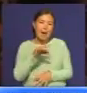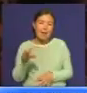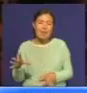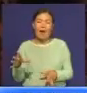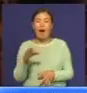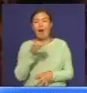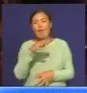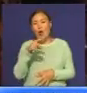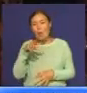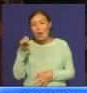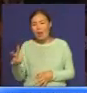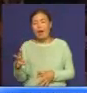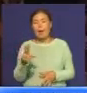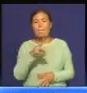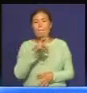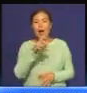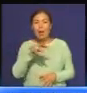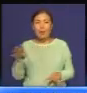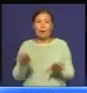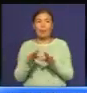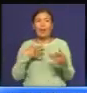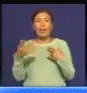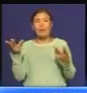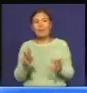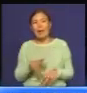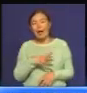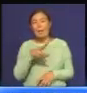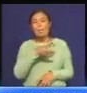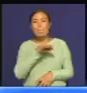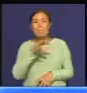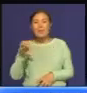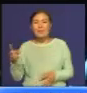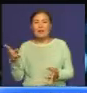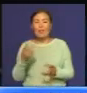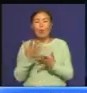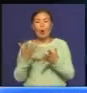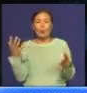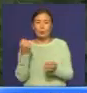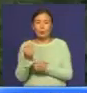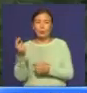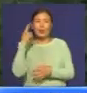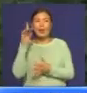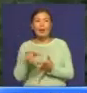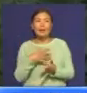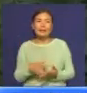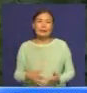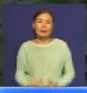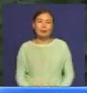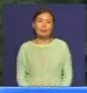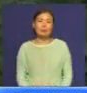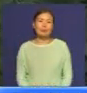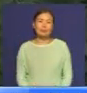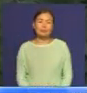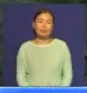қойғана фогеленд практилі балеті осындай әсер қалдыр. Театр балетмейстер аталған туындыларды үлкен жетістік деп санайды. Жылдың ішінде үлкен қыруар жұмыс